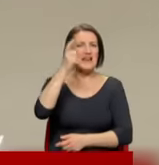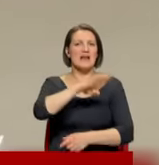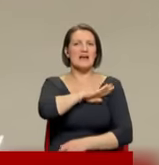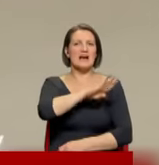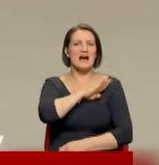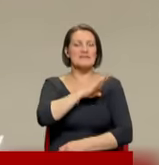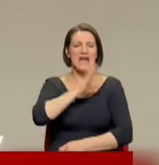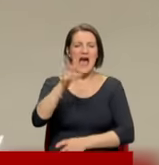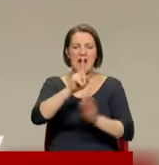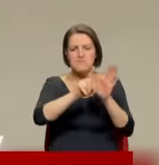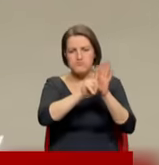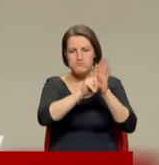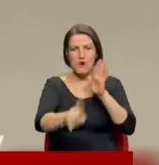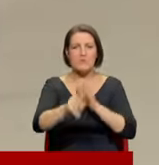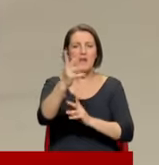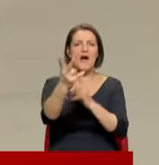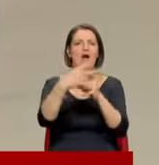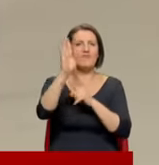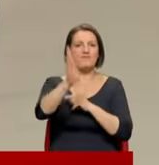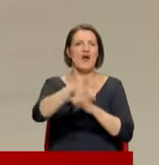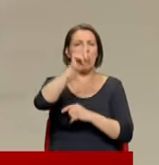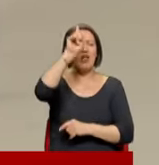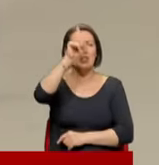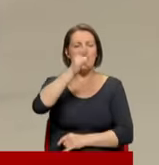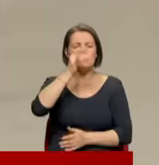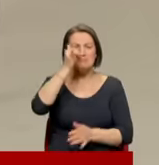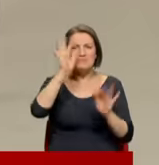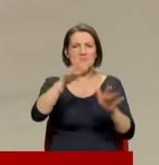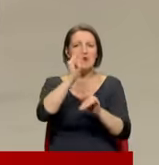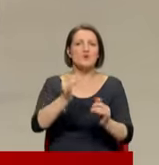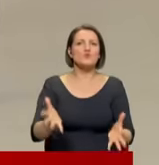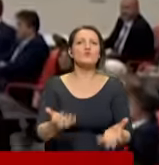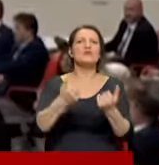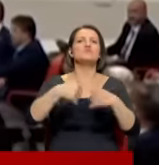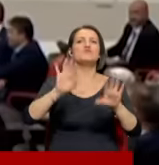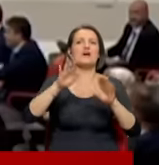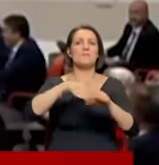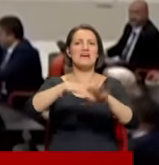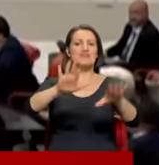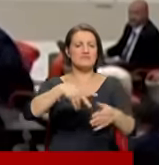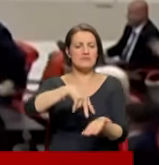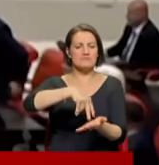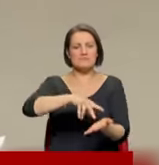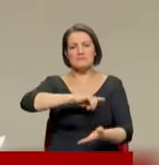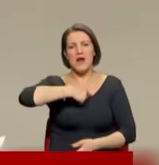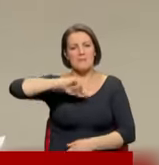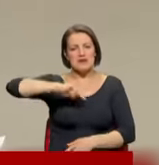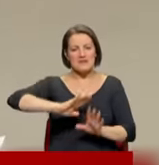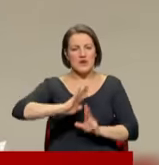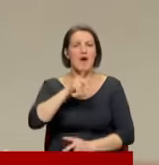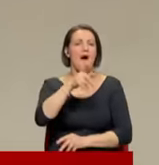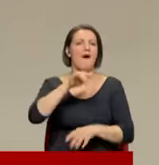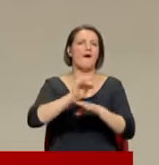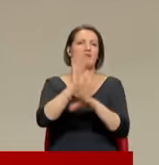Gazze'ye attığı her bombada katkınız var. Allah'ın gazabından kurtulamayacaksınız. Meclis kürsüsünde kalp krizi geçirerek